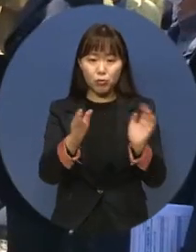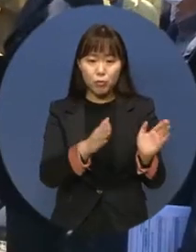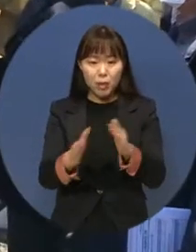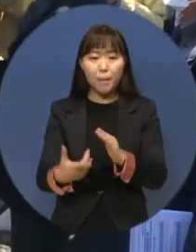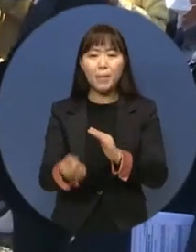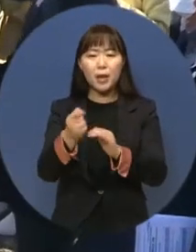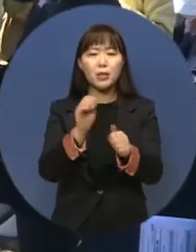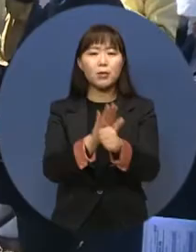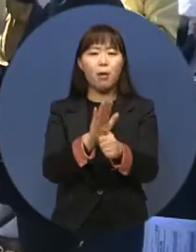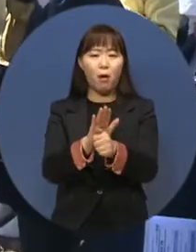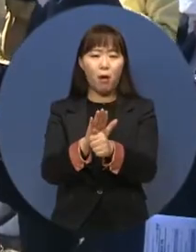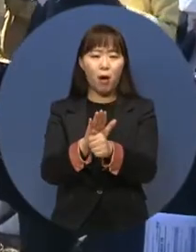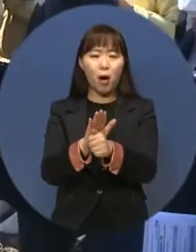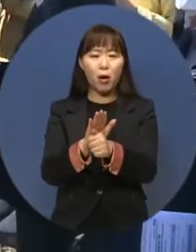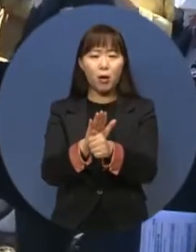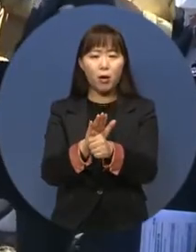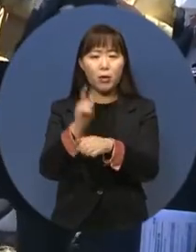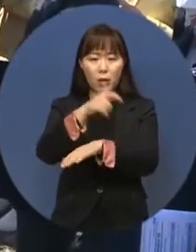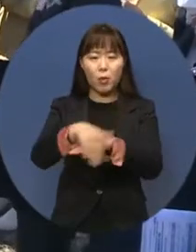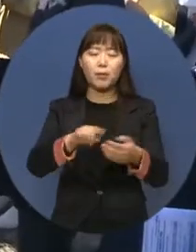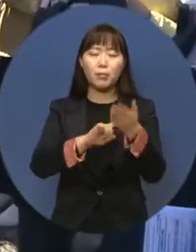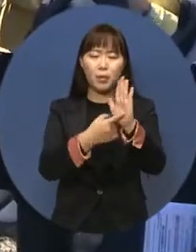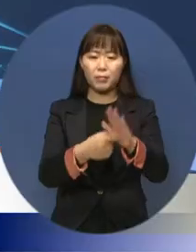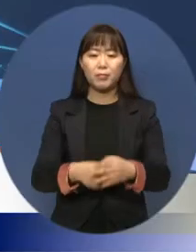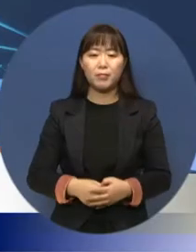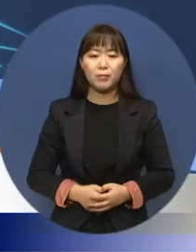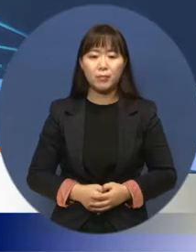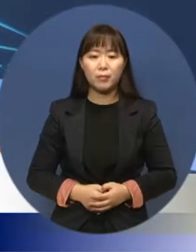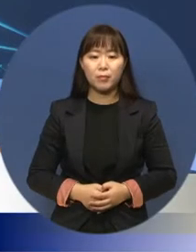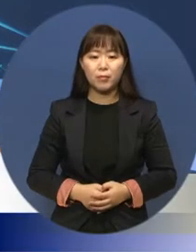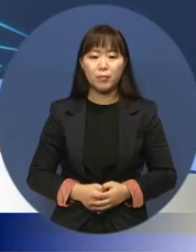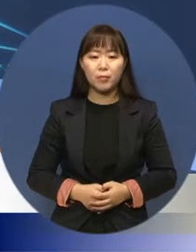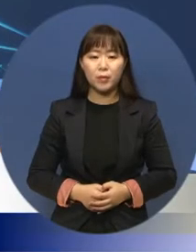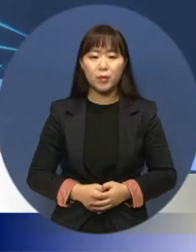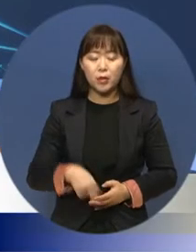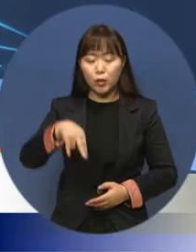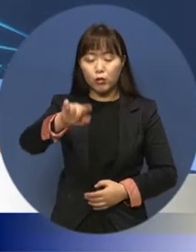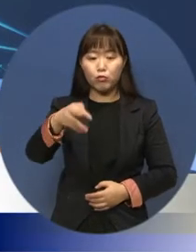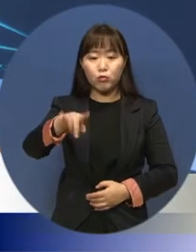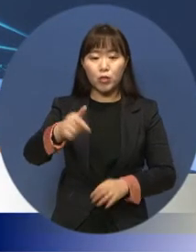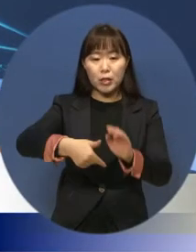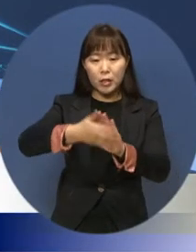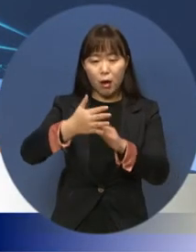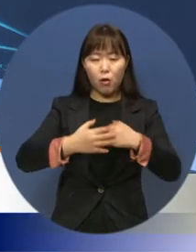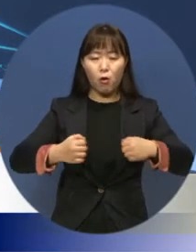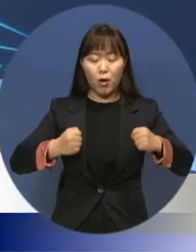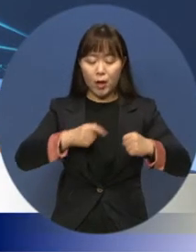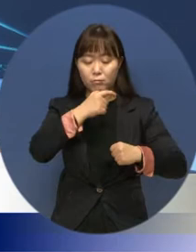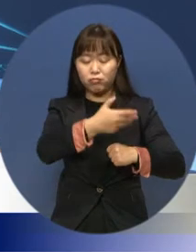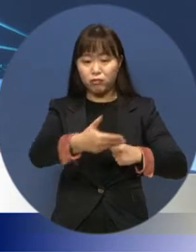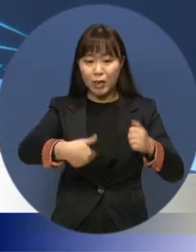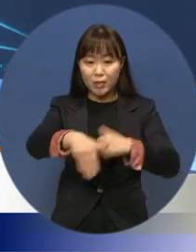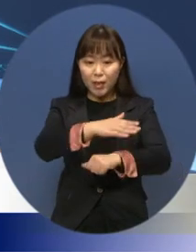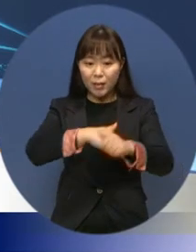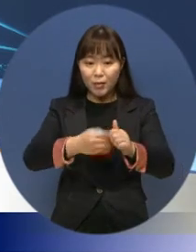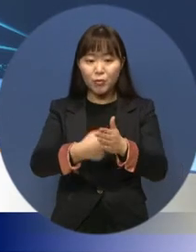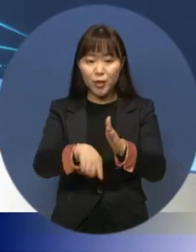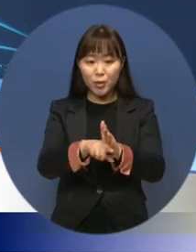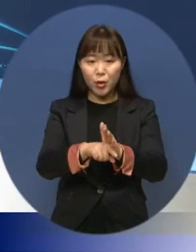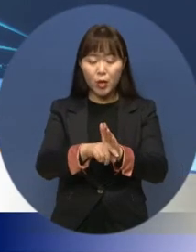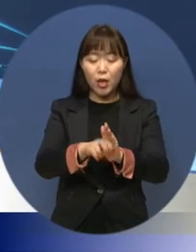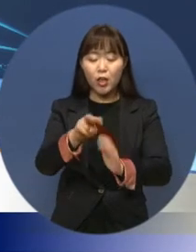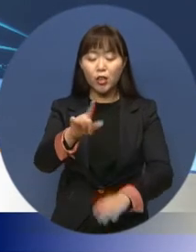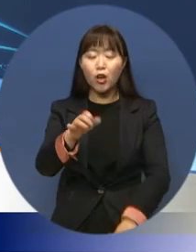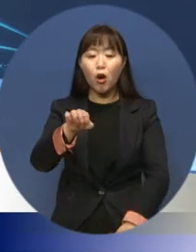신속한 지원이 이루어지도록 하겠다고 말했습니다. 전남 순천시가 건강한 하천 생태계를 위해 연어 5만